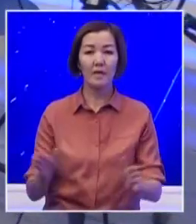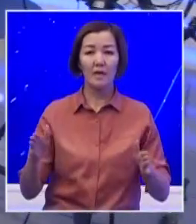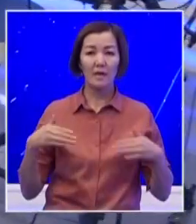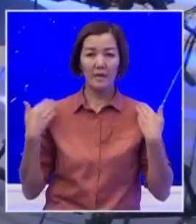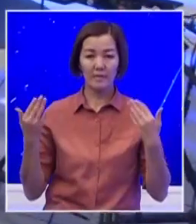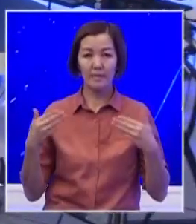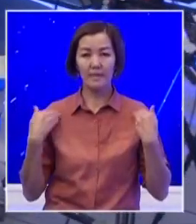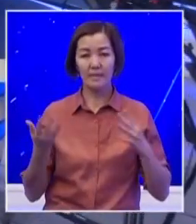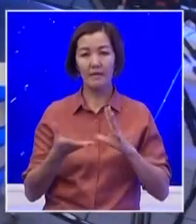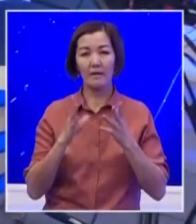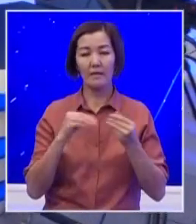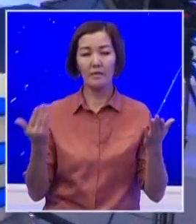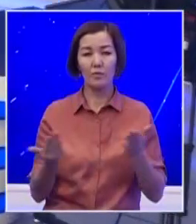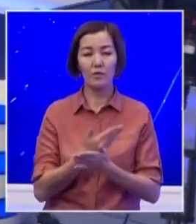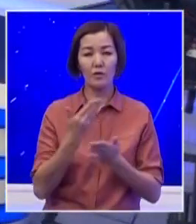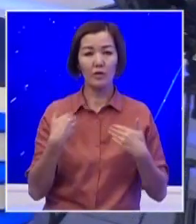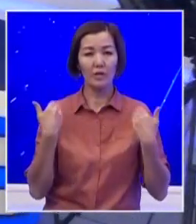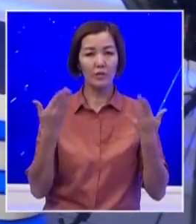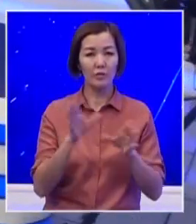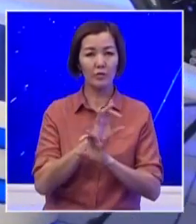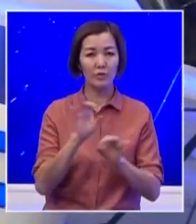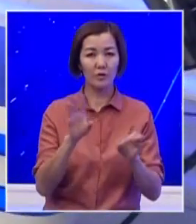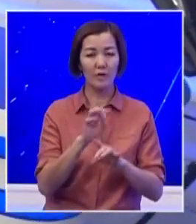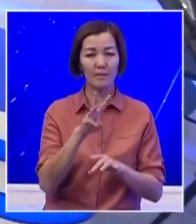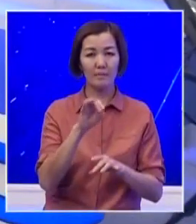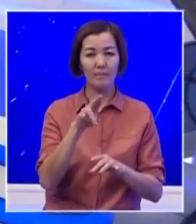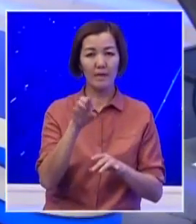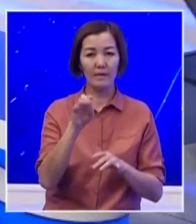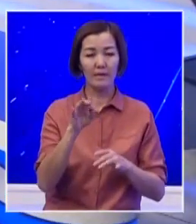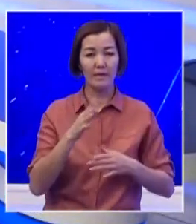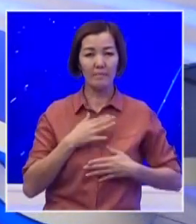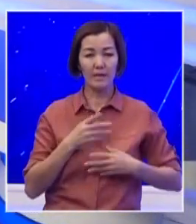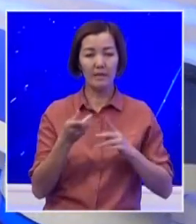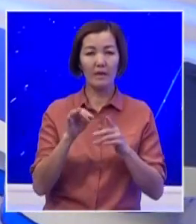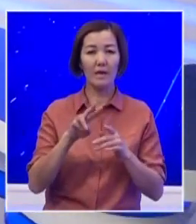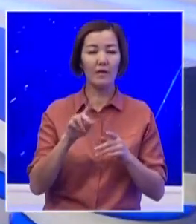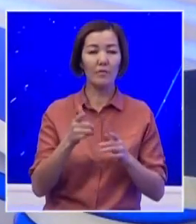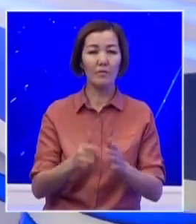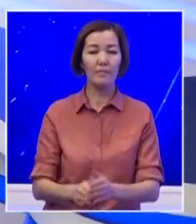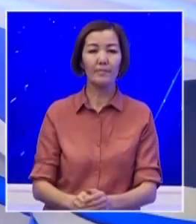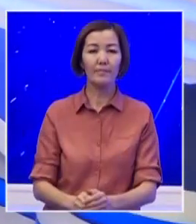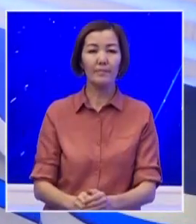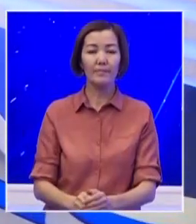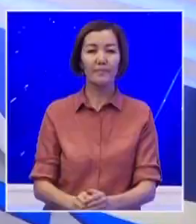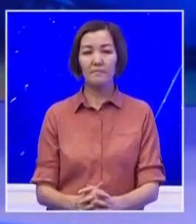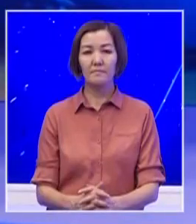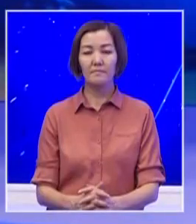Армысыздар, жетсу арнасында қортынды жаңалықтар. Студияда Мадина Мұратбек қызы, сурдаудармада Айгүл Жұмаш қызы.